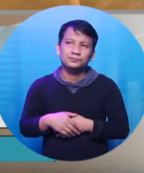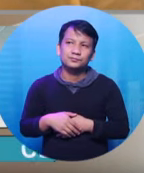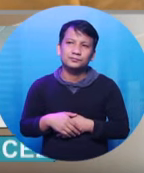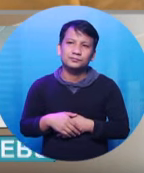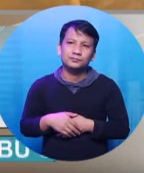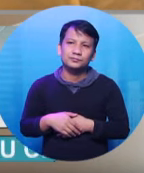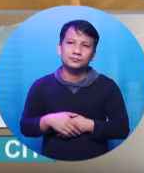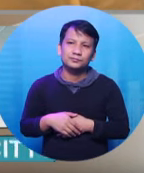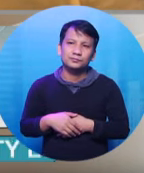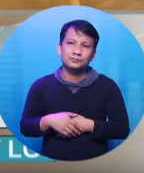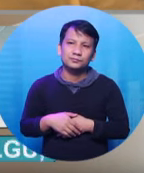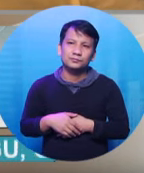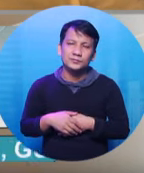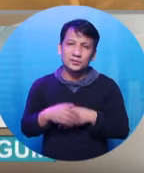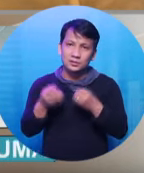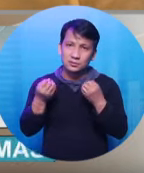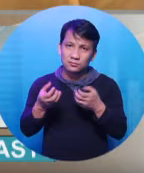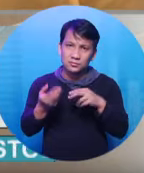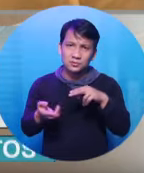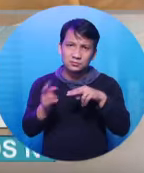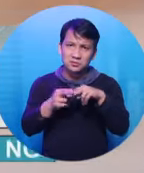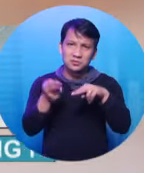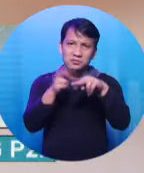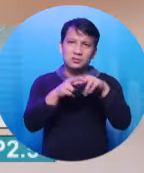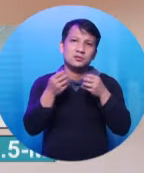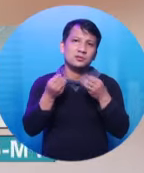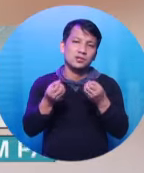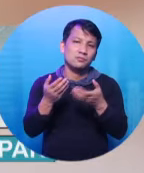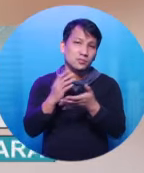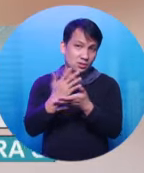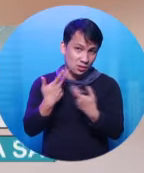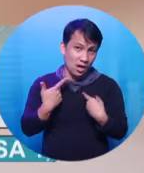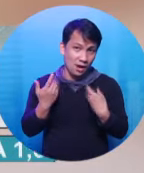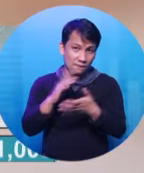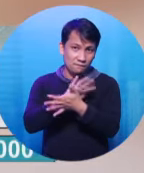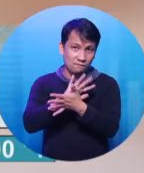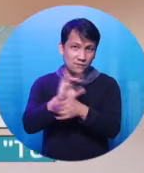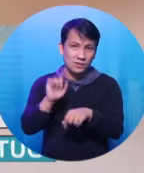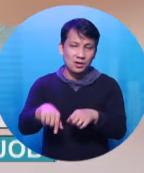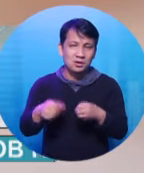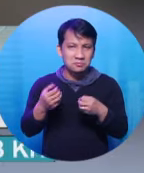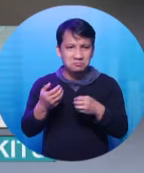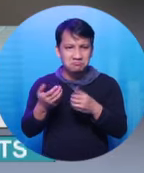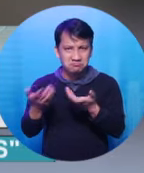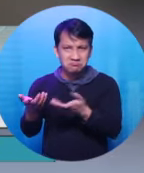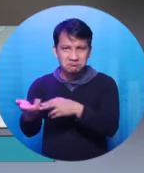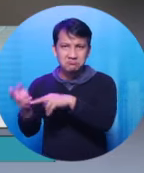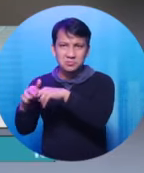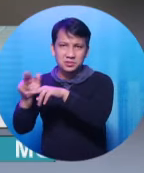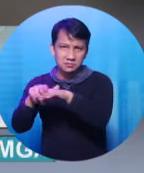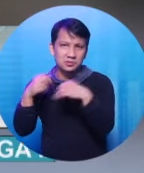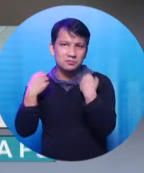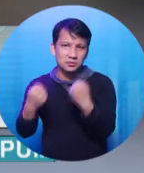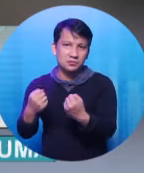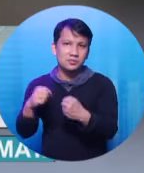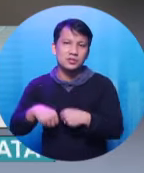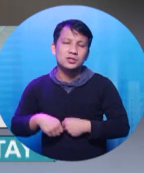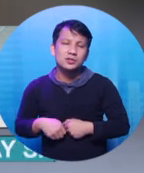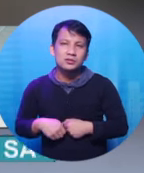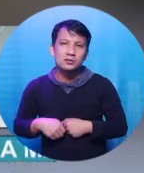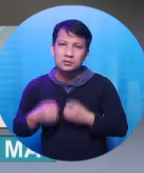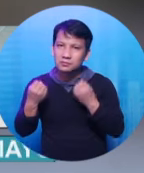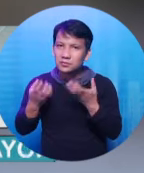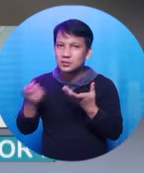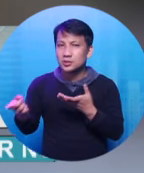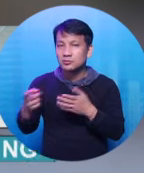As of now po, tumataas po yung number ng cases, although mataas din naman po yung recovery ng